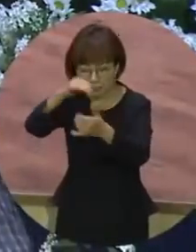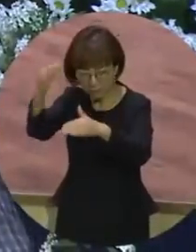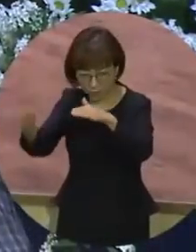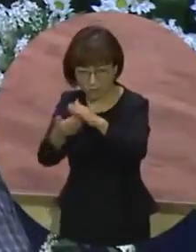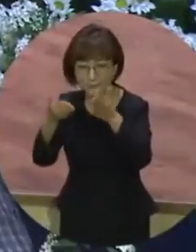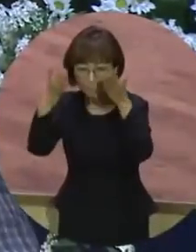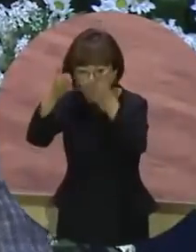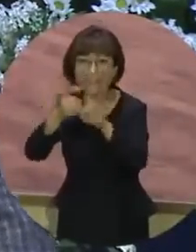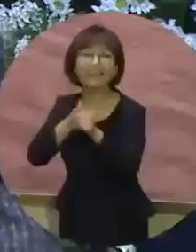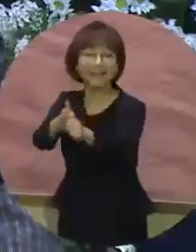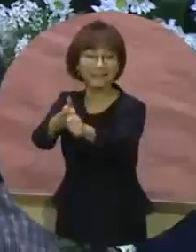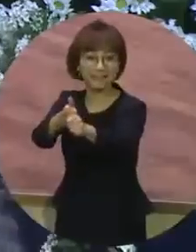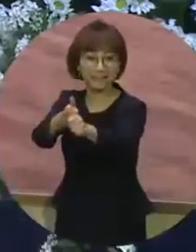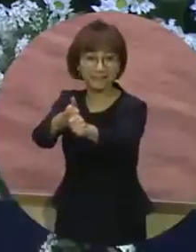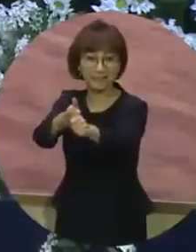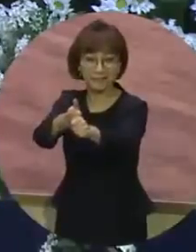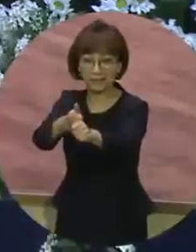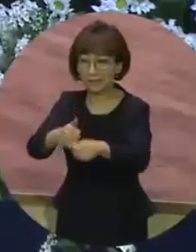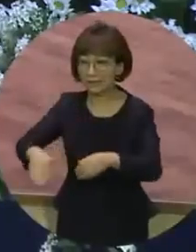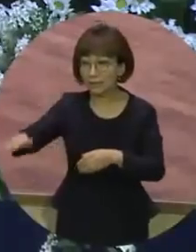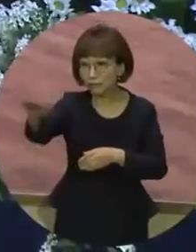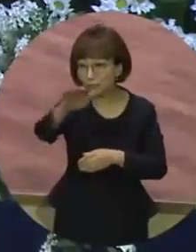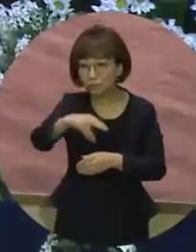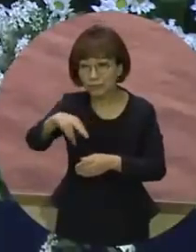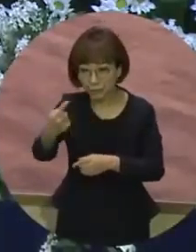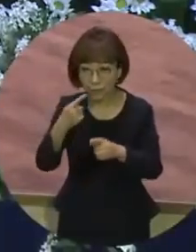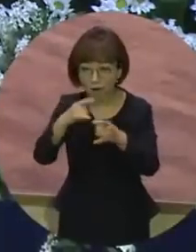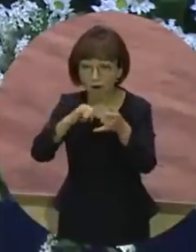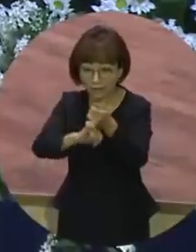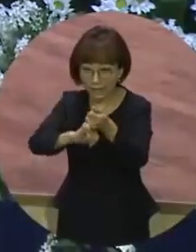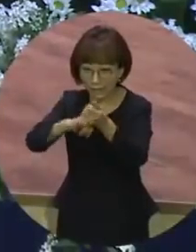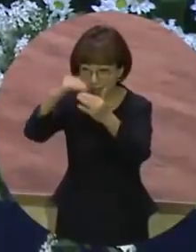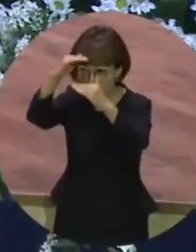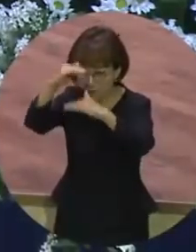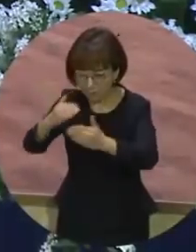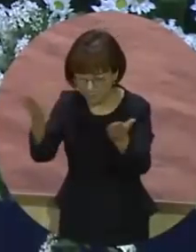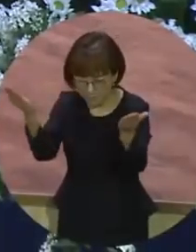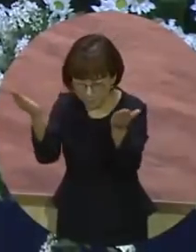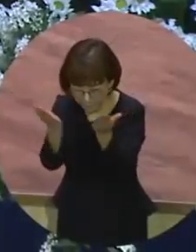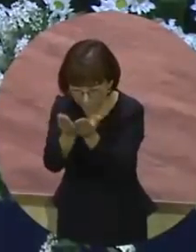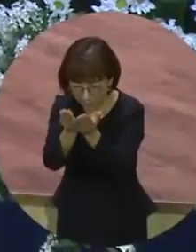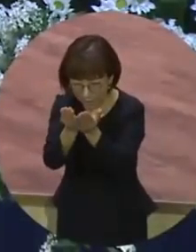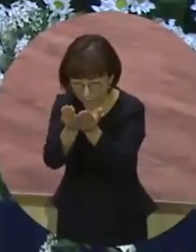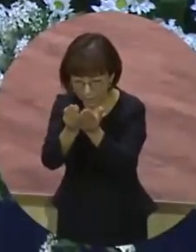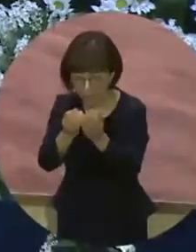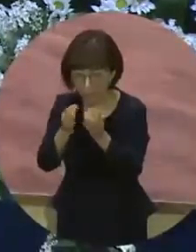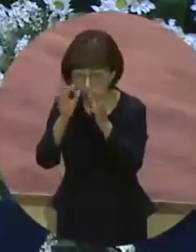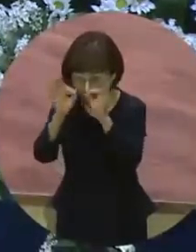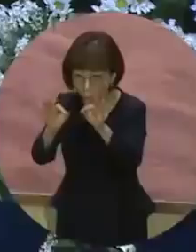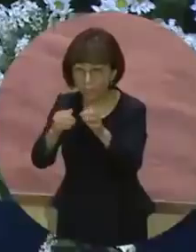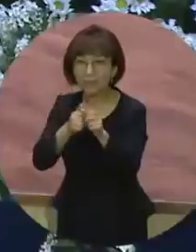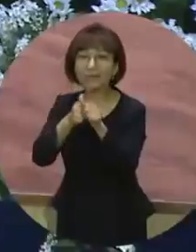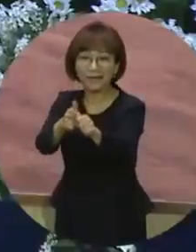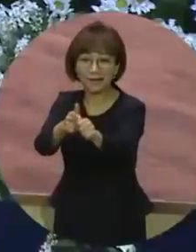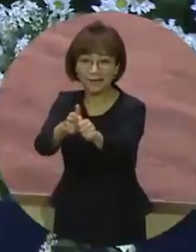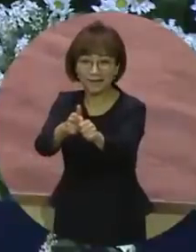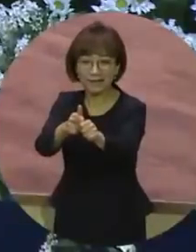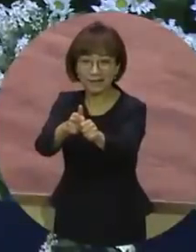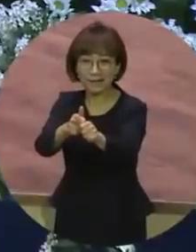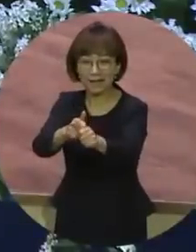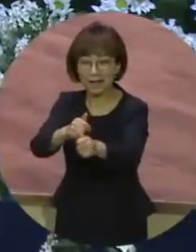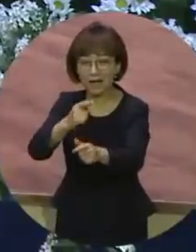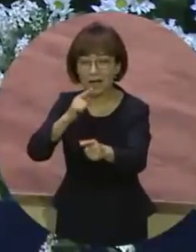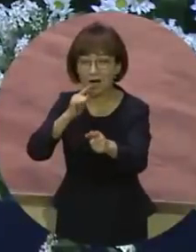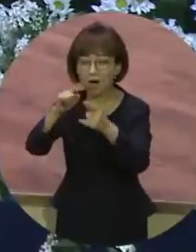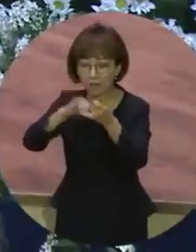우리 형제 모든 성도들 이런 언약적 시각 이것이 각인 뿌리 체질되어서 언약 성취의 주역들 다 되시기를